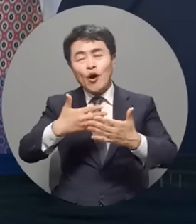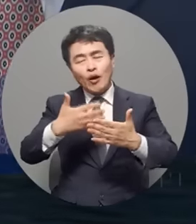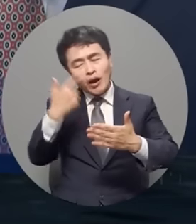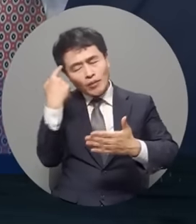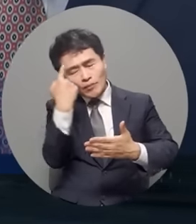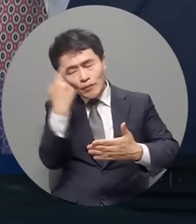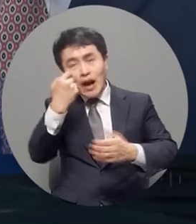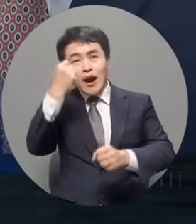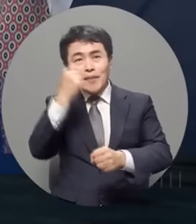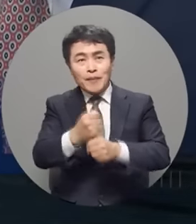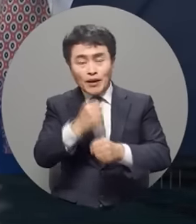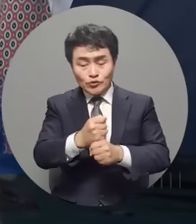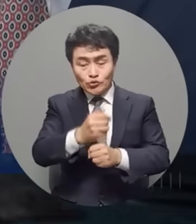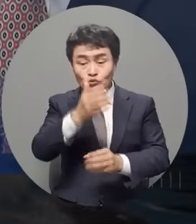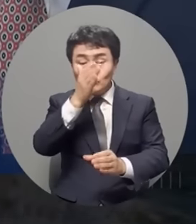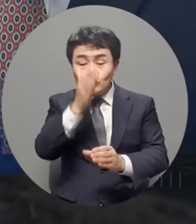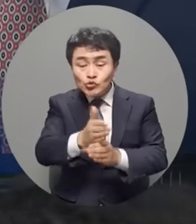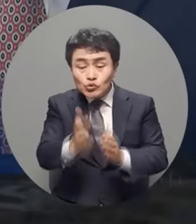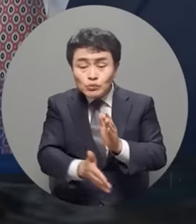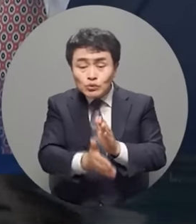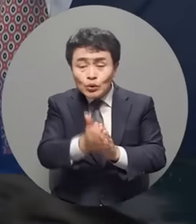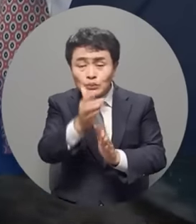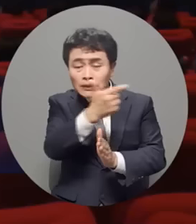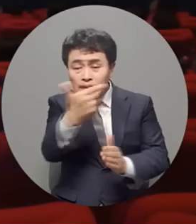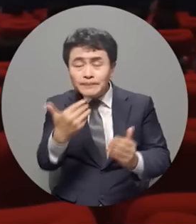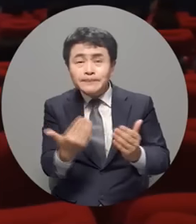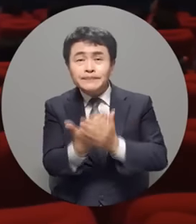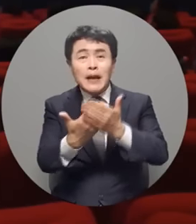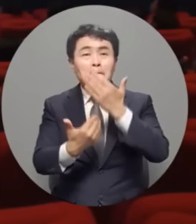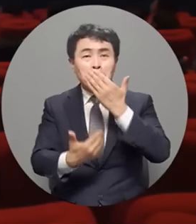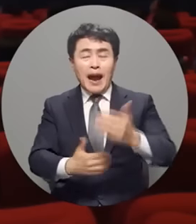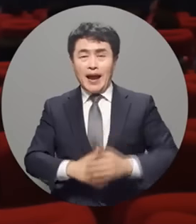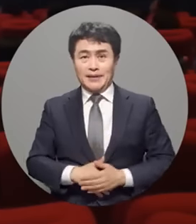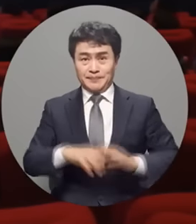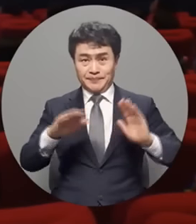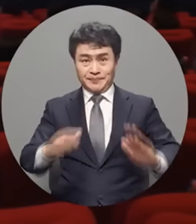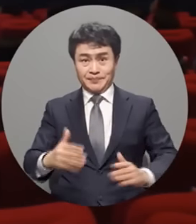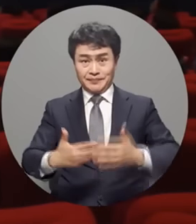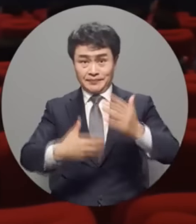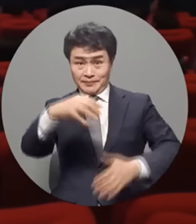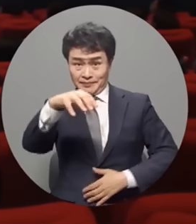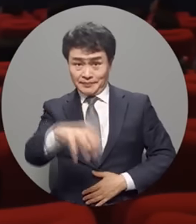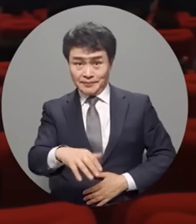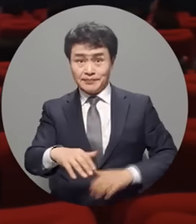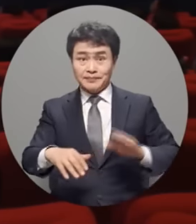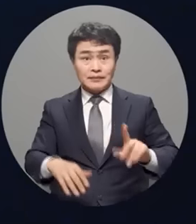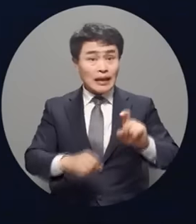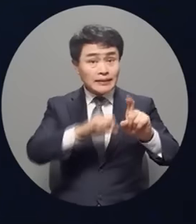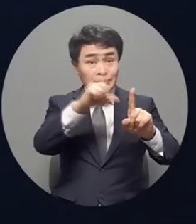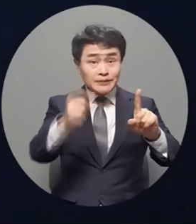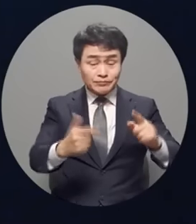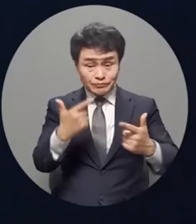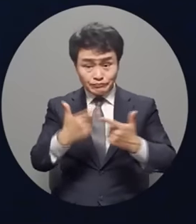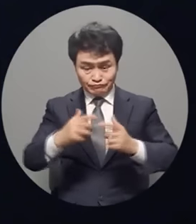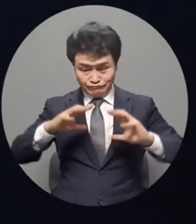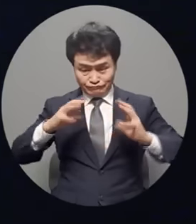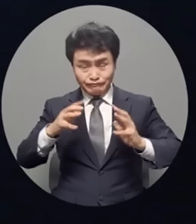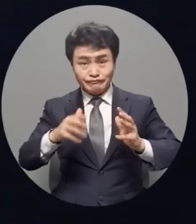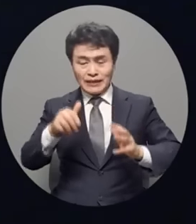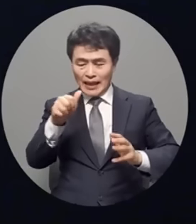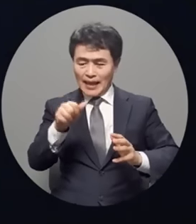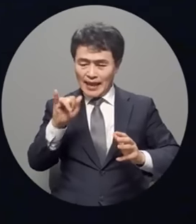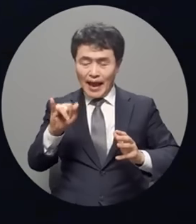도시로 발전할 수 있는 큰 계기를 맞았다. 영화의 전당은 오는 11월 부산국제 AI